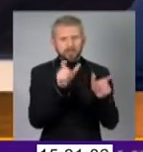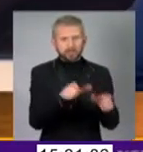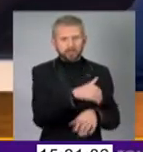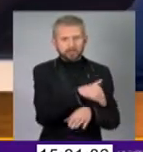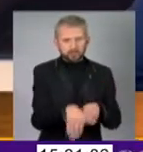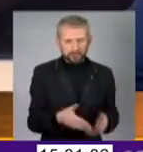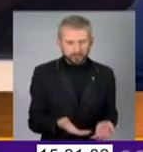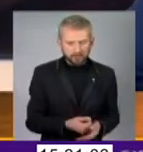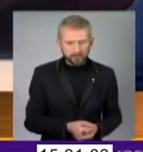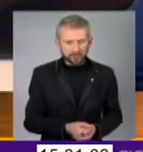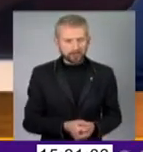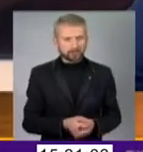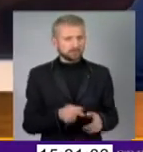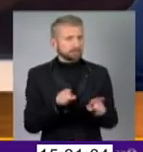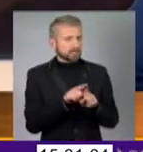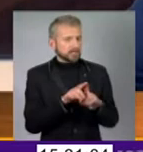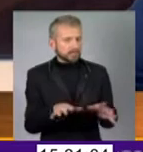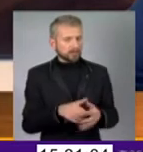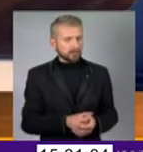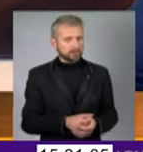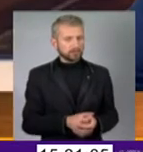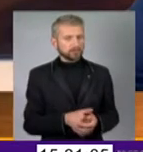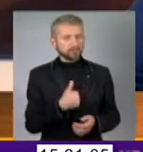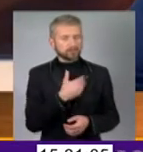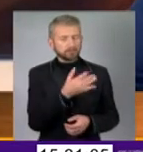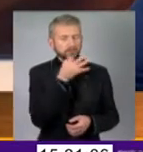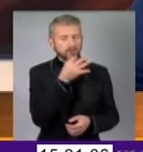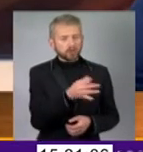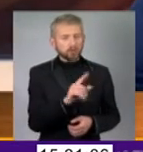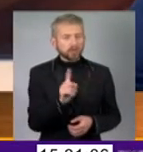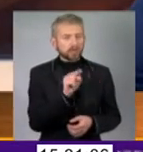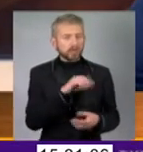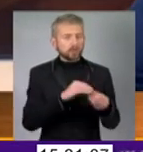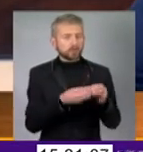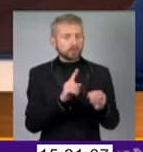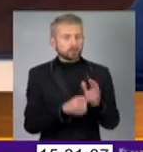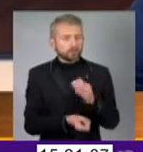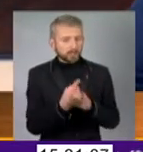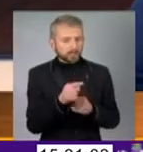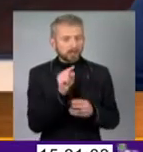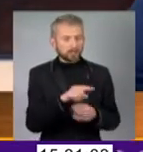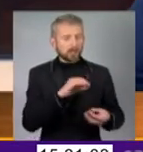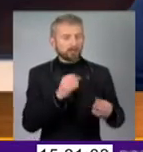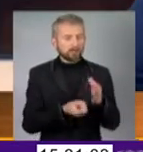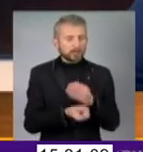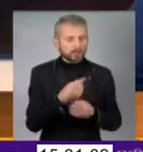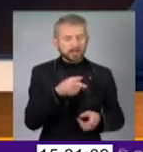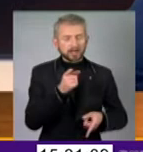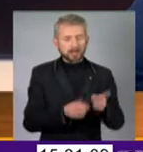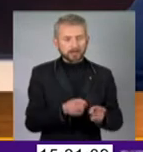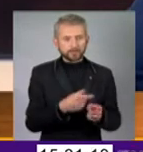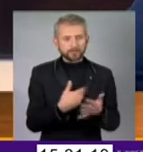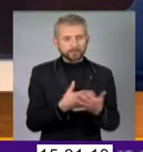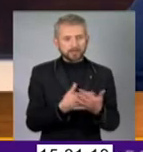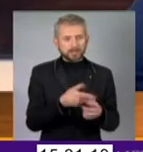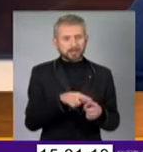по-своєму. Не таким чином. Я вам скажу, що та проблема, яка виникла, вона виникла реально, десь по-своєму